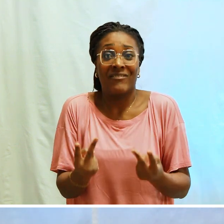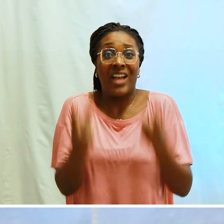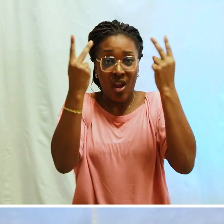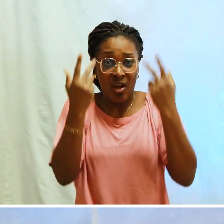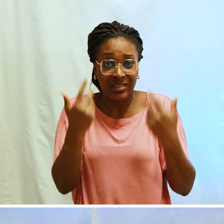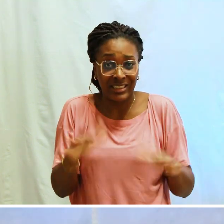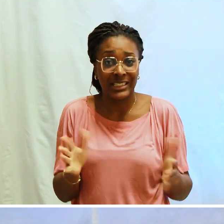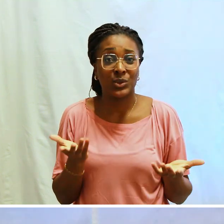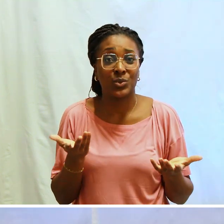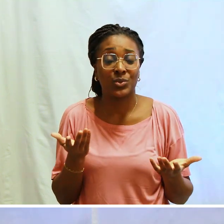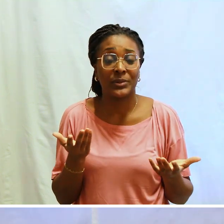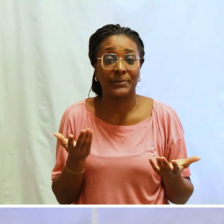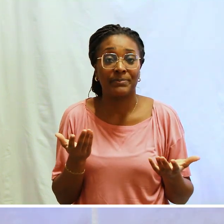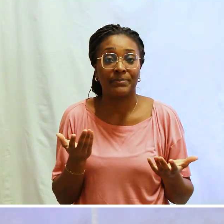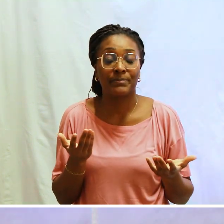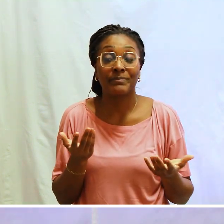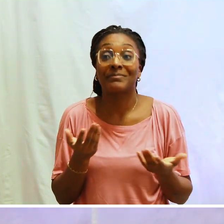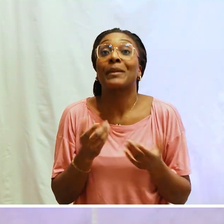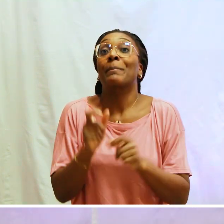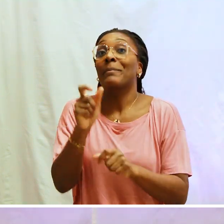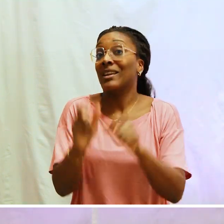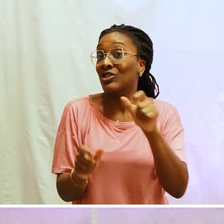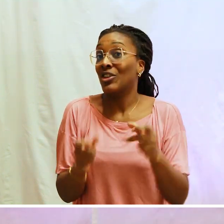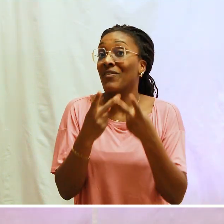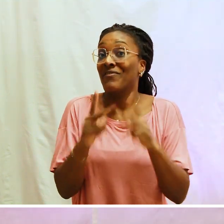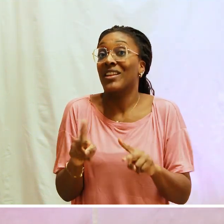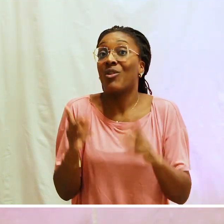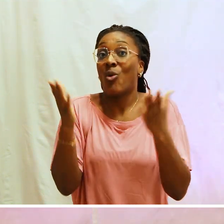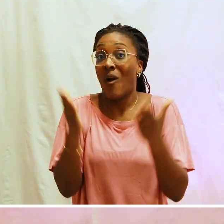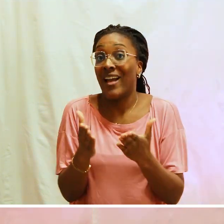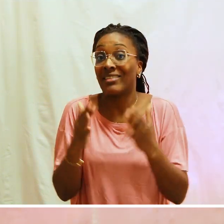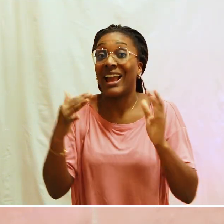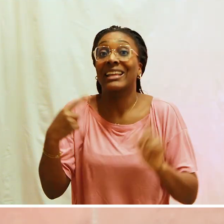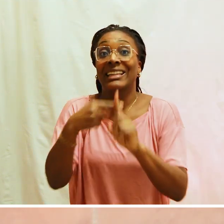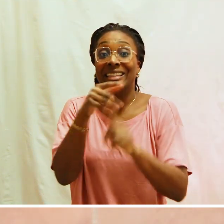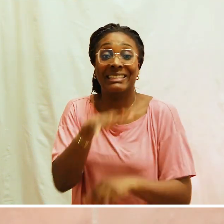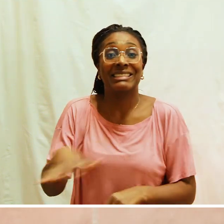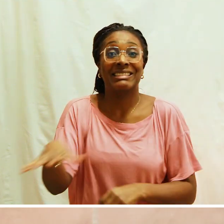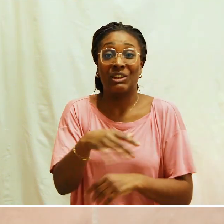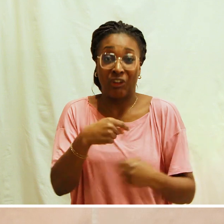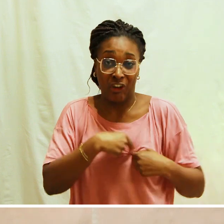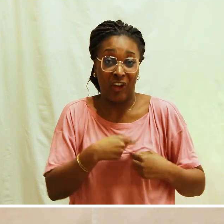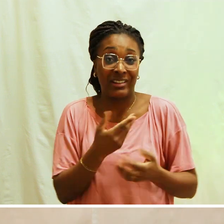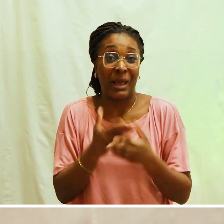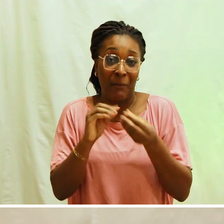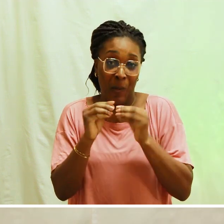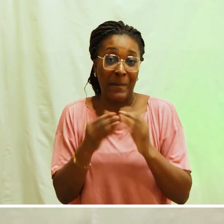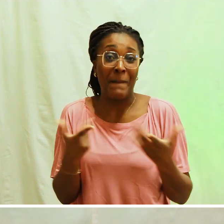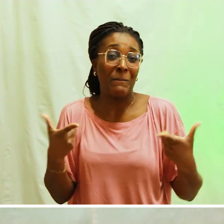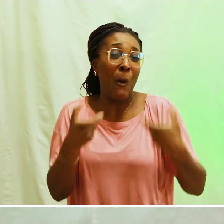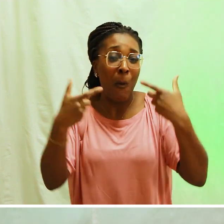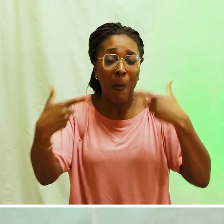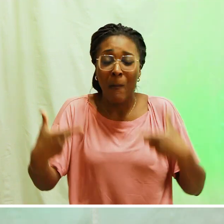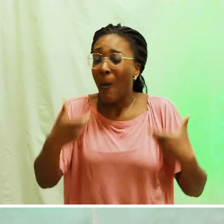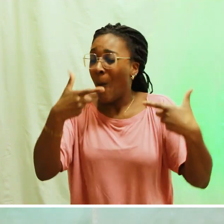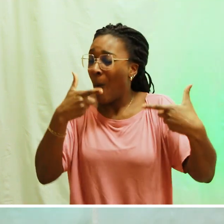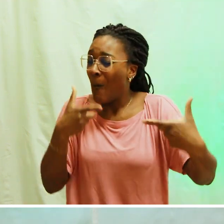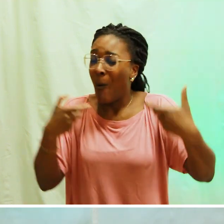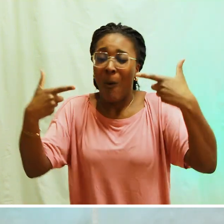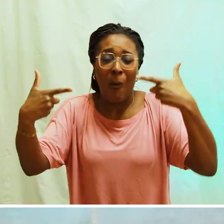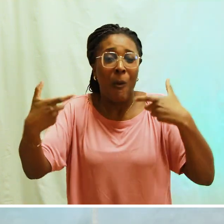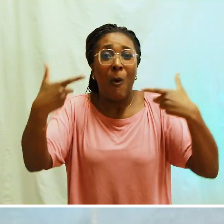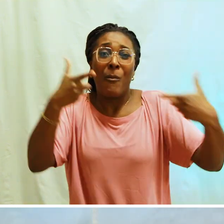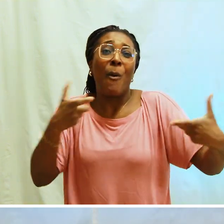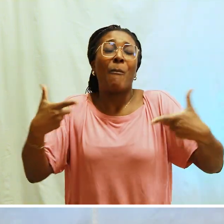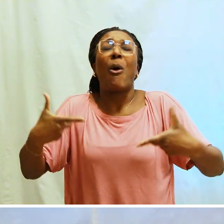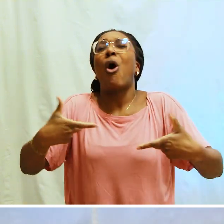Donc on voit que, ces Corinthiens avaient ce genre de problème dans leur cœur et ils commençaient à se diviser, à se disputer. Et la dispute,